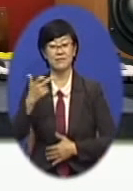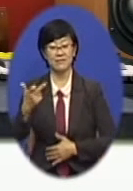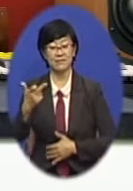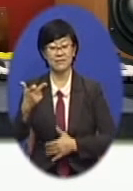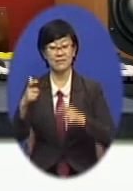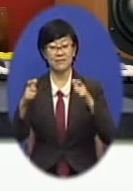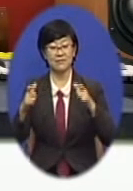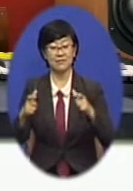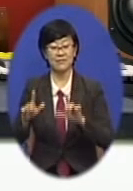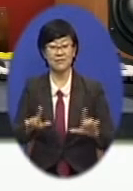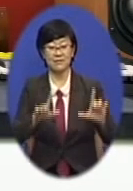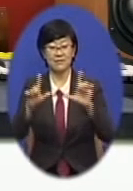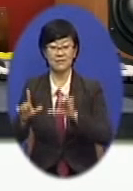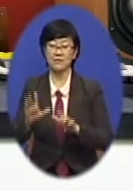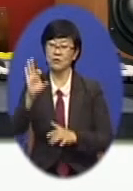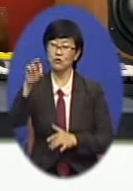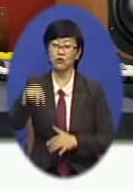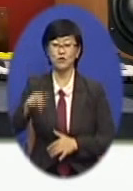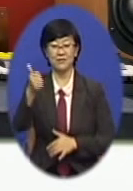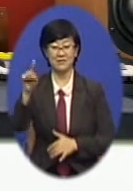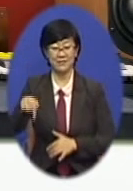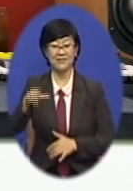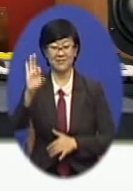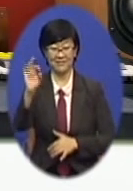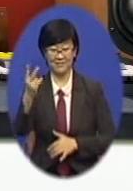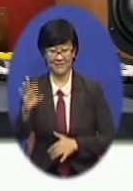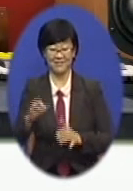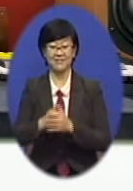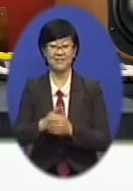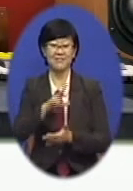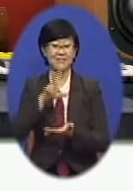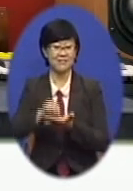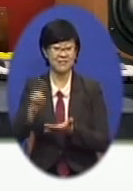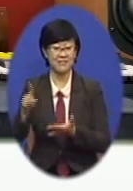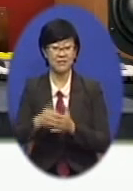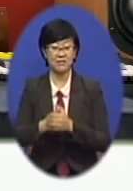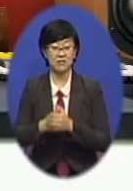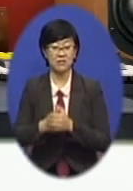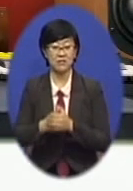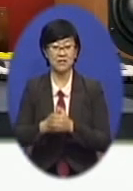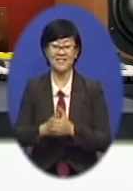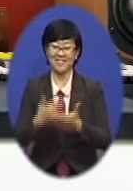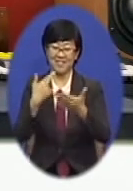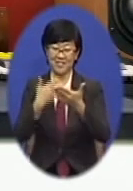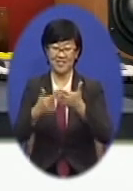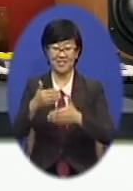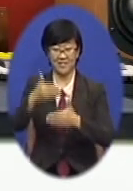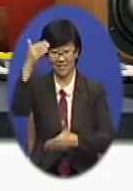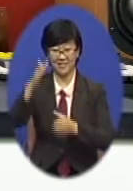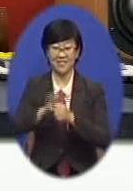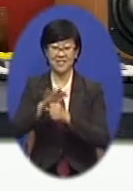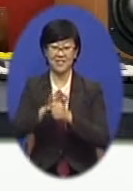안산에 저 사는 저 유학용입니다. 네, 어떤 노래 불러주시겠어요? 그 유리벽 사랑이요.